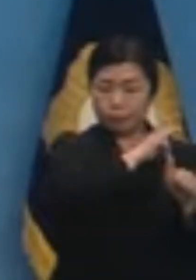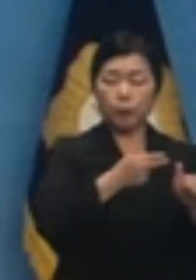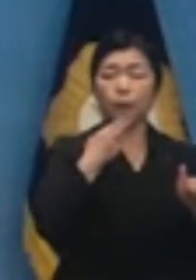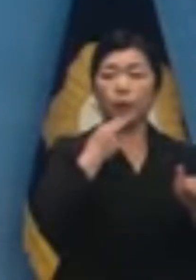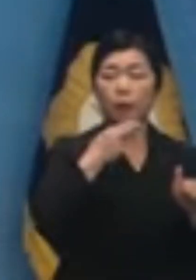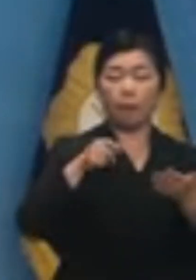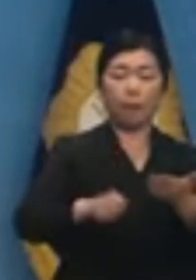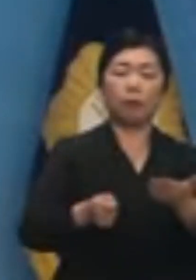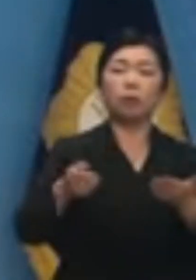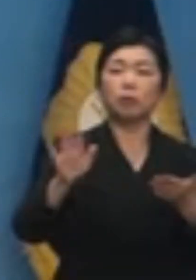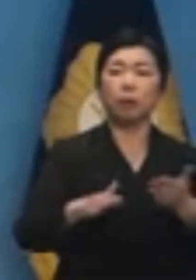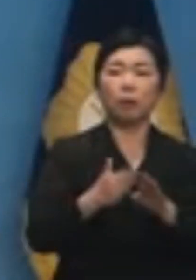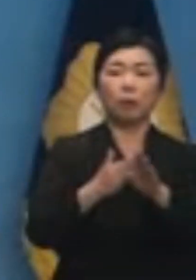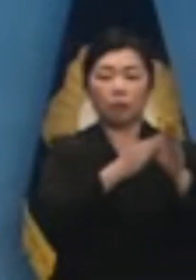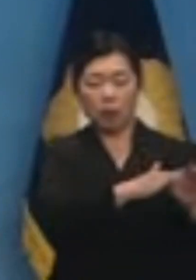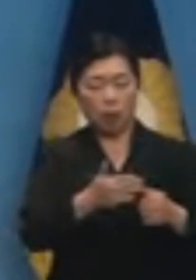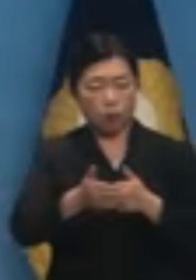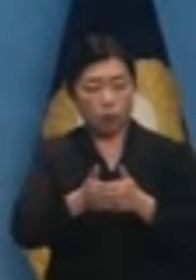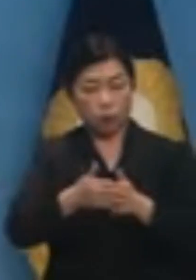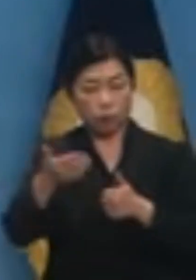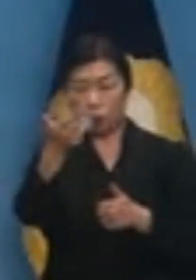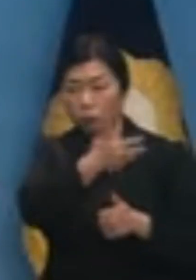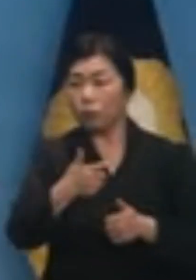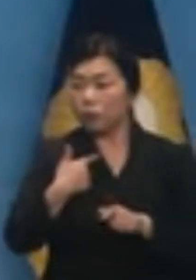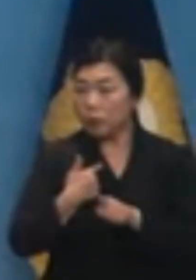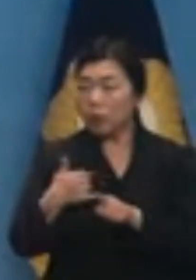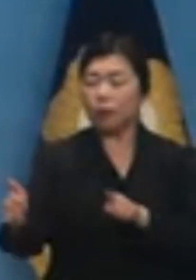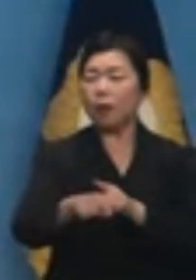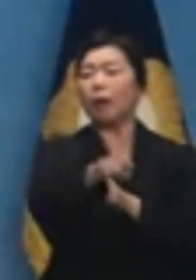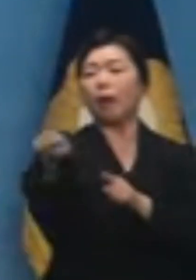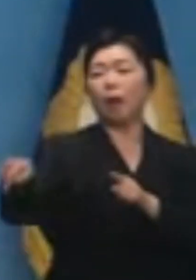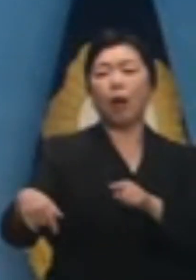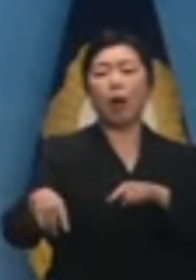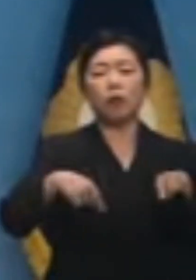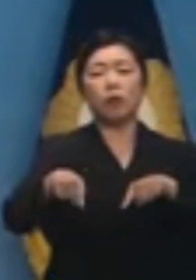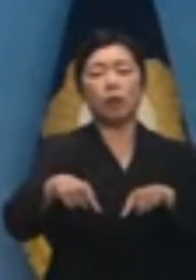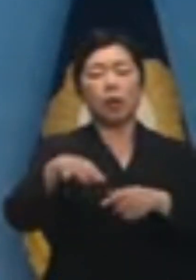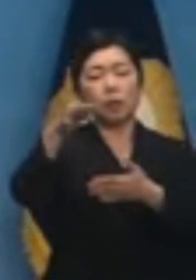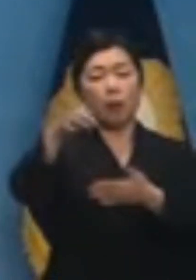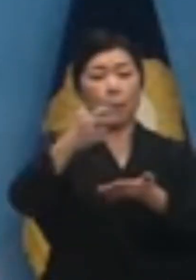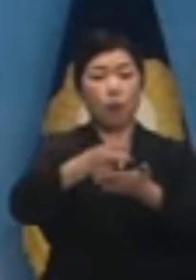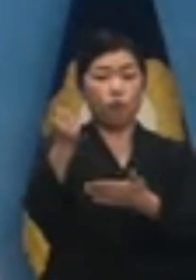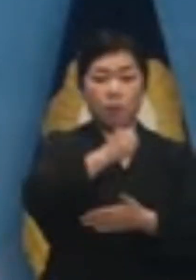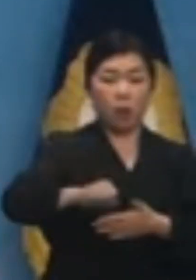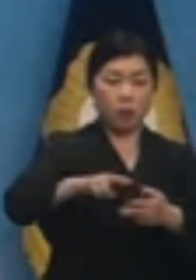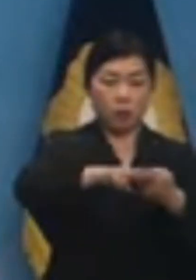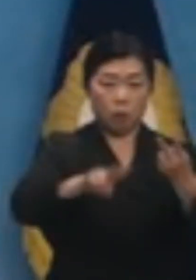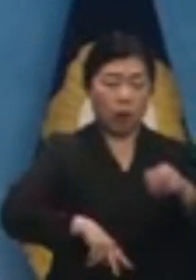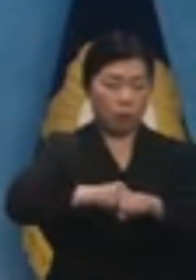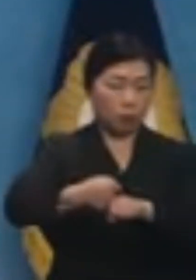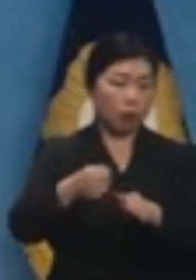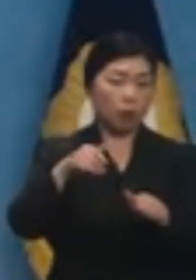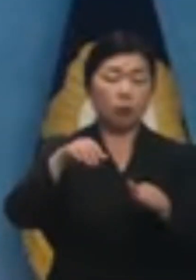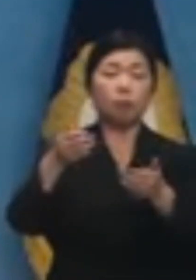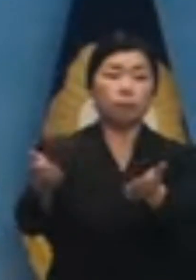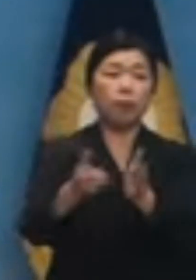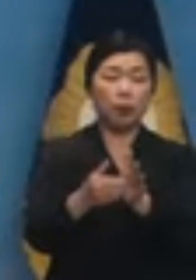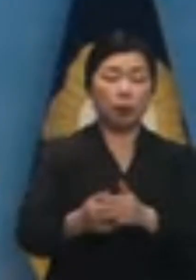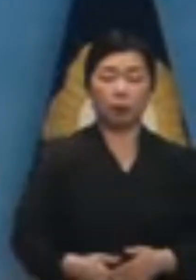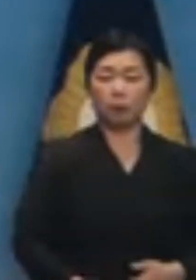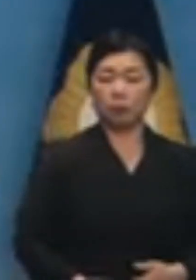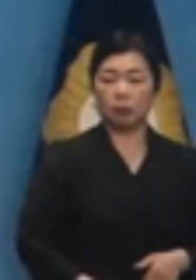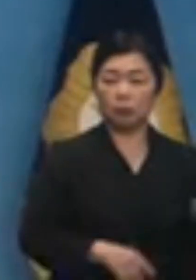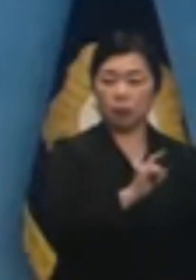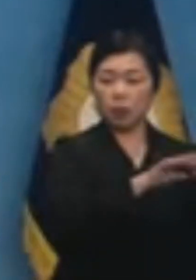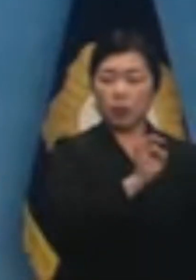받았지만 그를 불법 후원하는 데 가담한 사람들 모두는 정치자금법 위반으로 형사처벌되었습니다. 나는